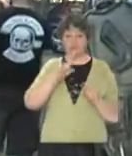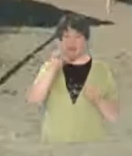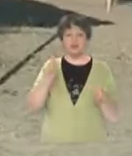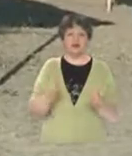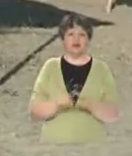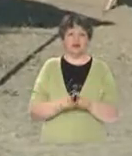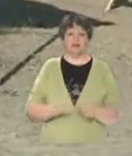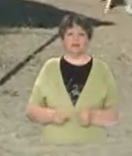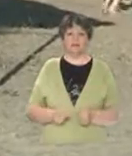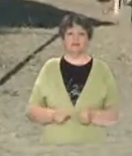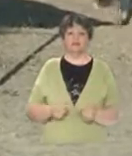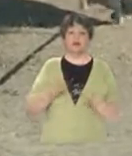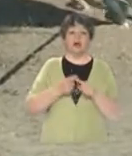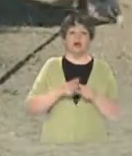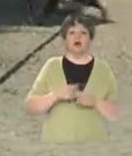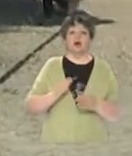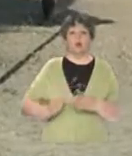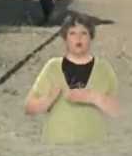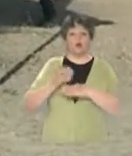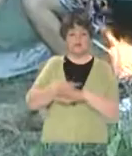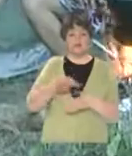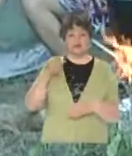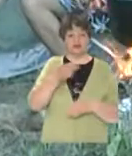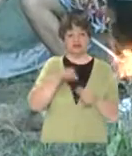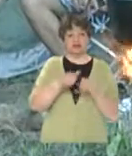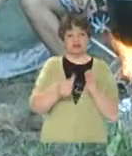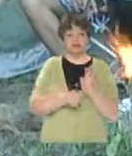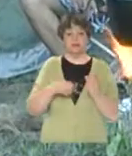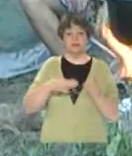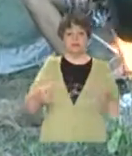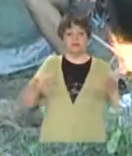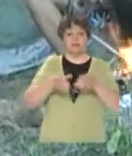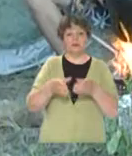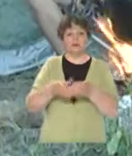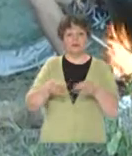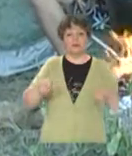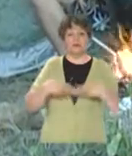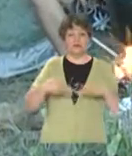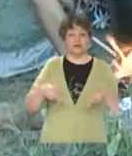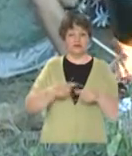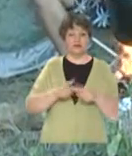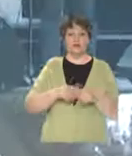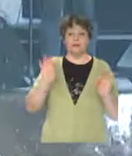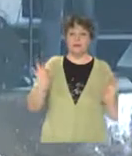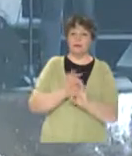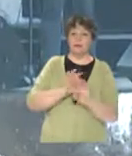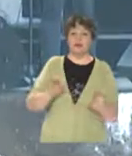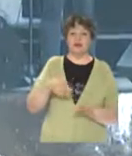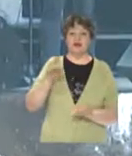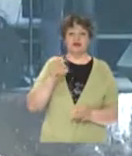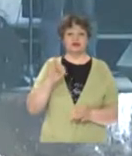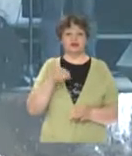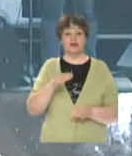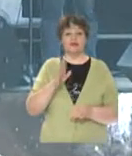братами. Зірковими гостями Тараски 2016 були гурти «Без обмежень», «Танок на Майдані Конго», «Павлік